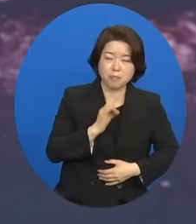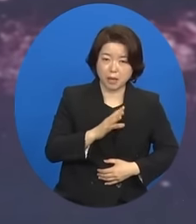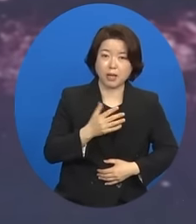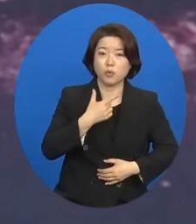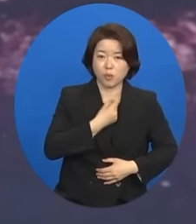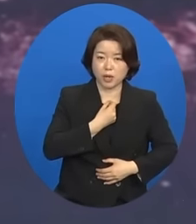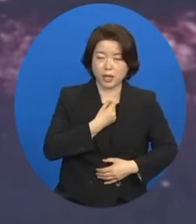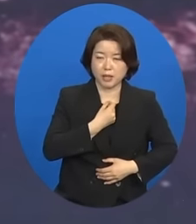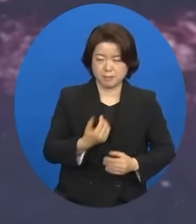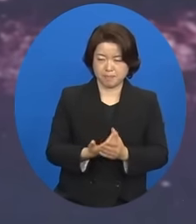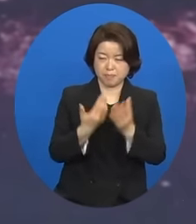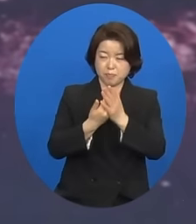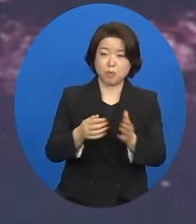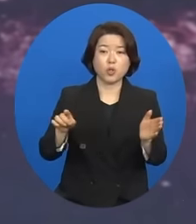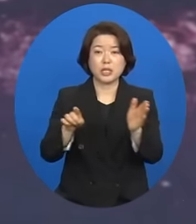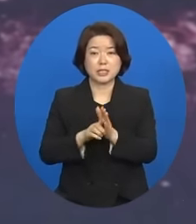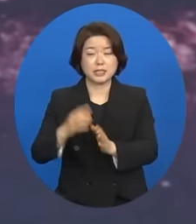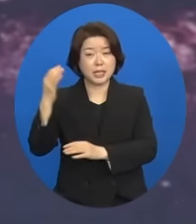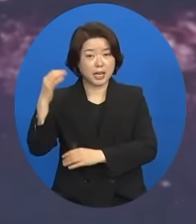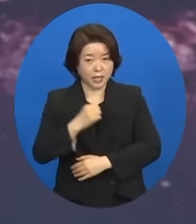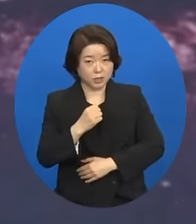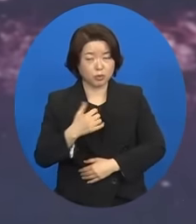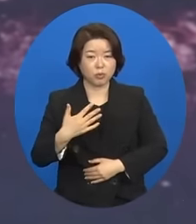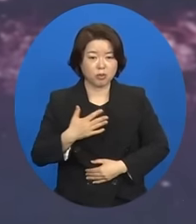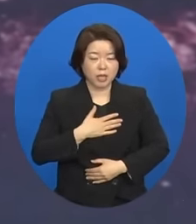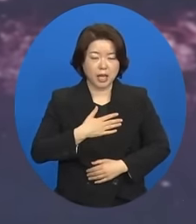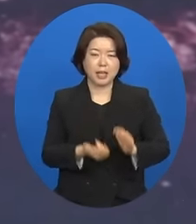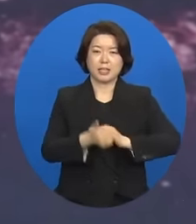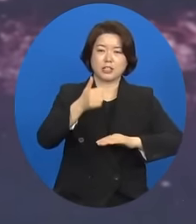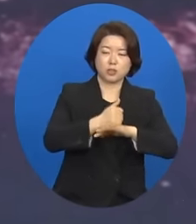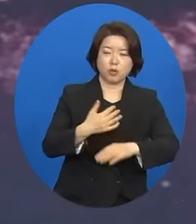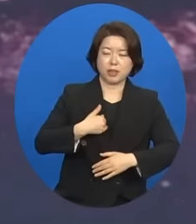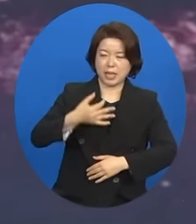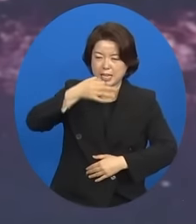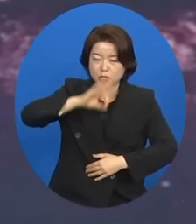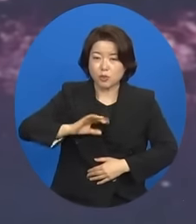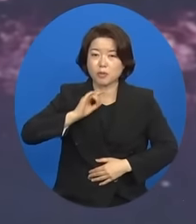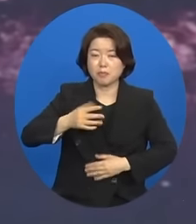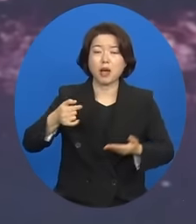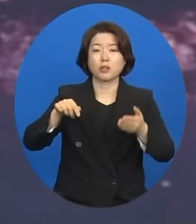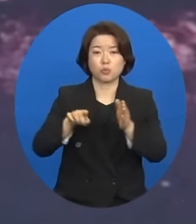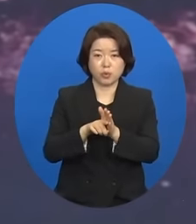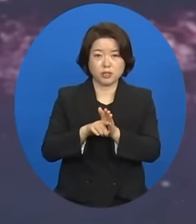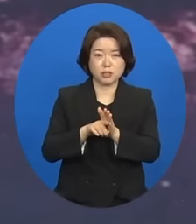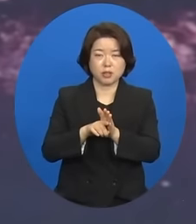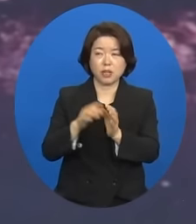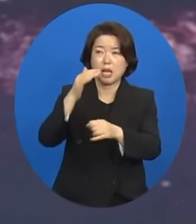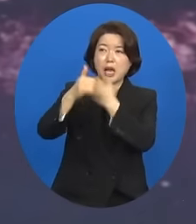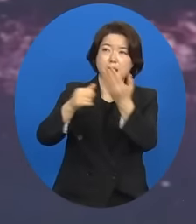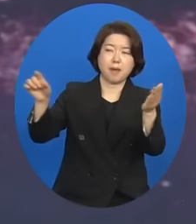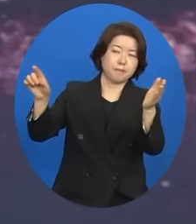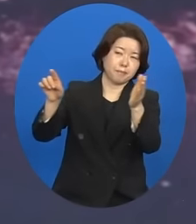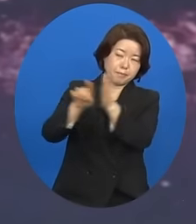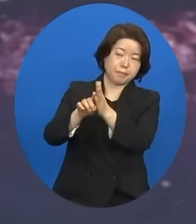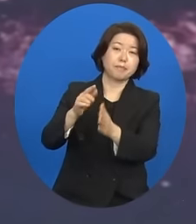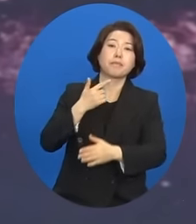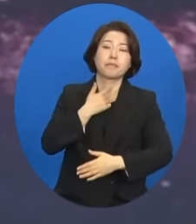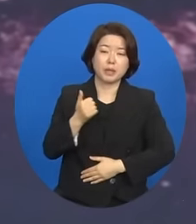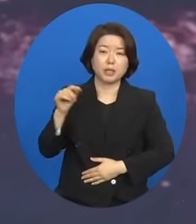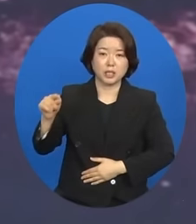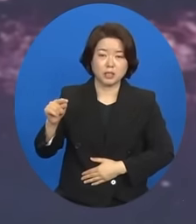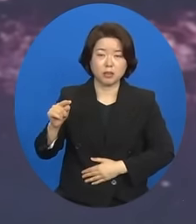번영 신학을 바탕으로 해서 오로지 나의 성공과 유익만을 위해서 하나님을 믿었던 그런